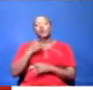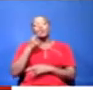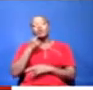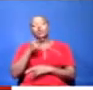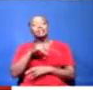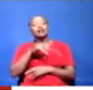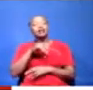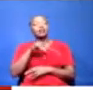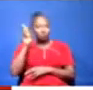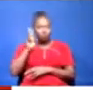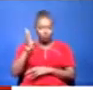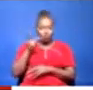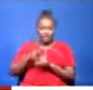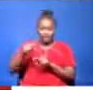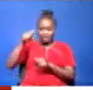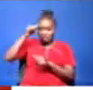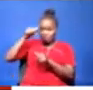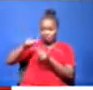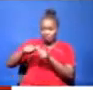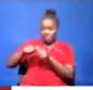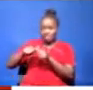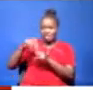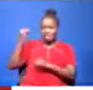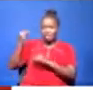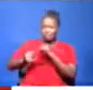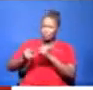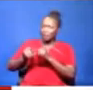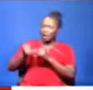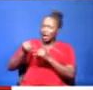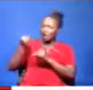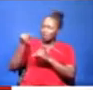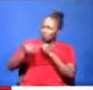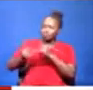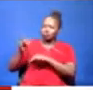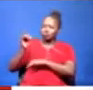lakini mkumbuke hizi ni siku za mwisho mwisho, na